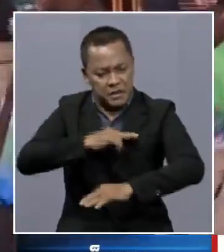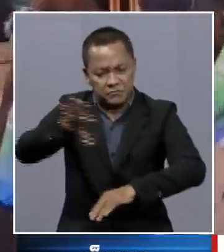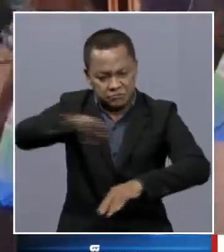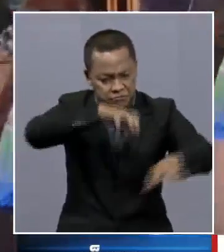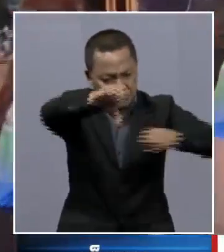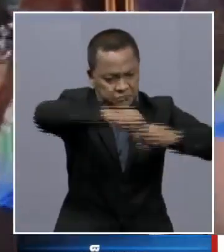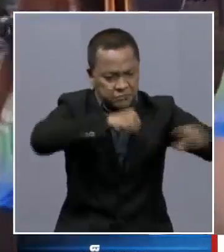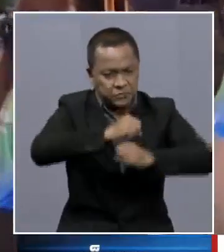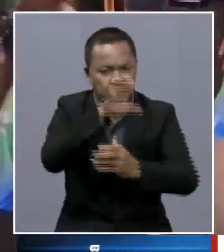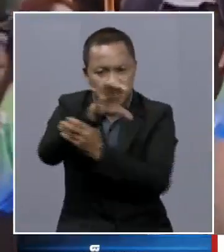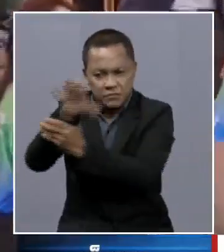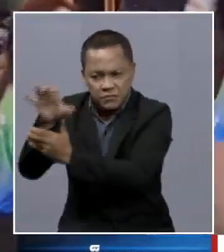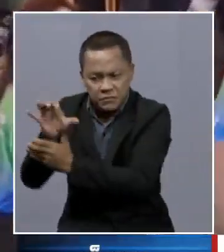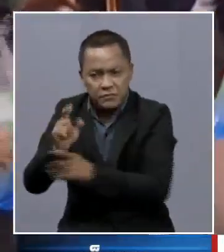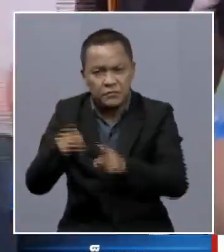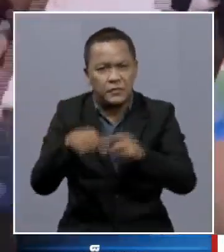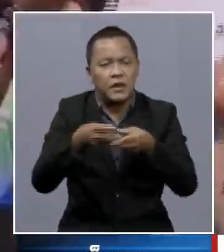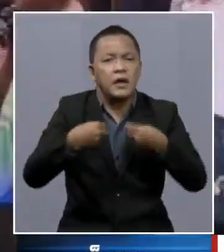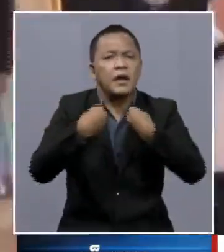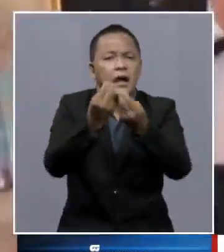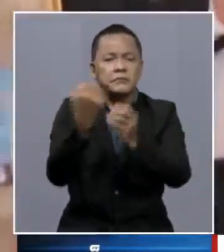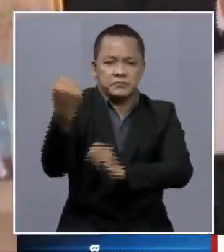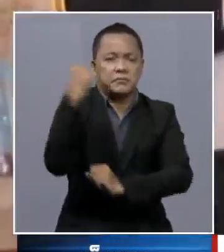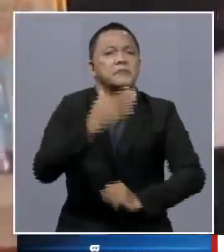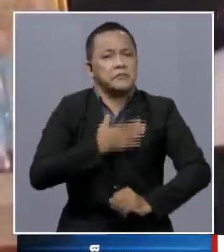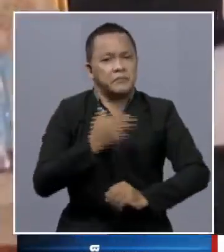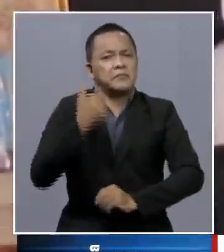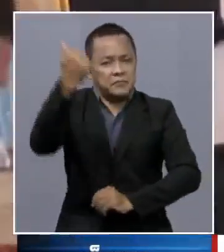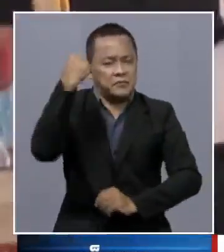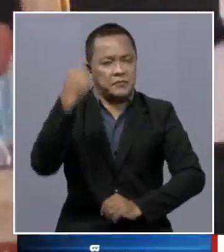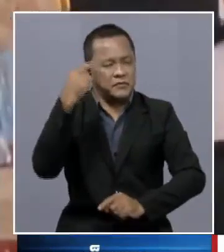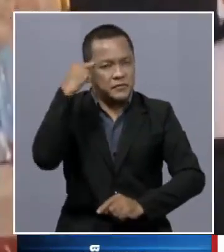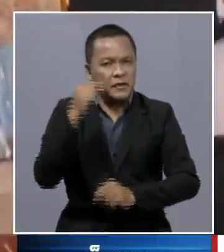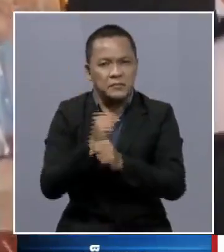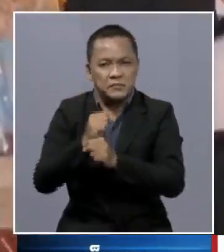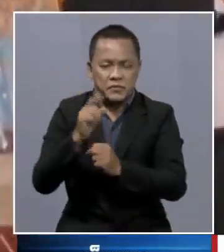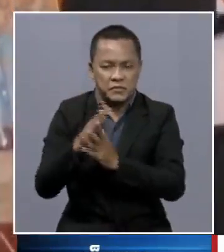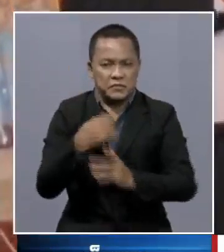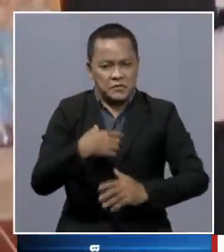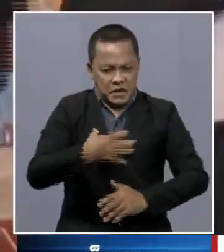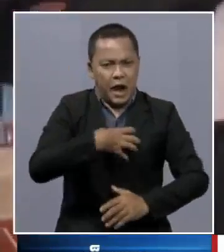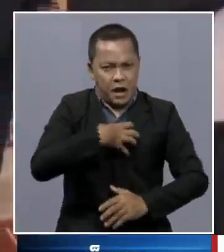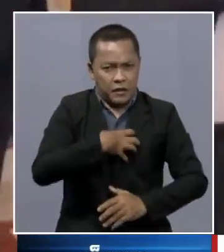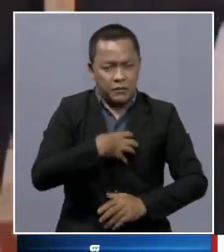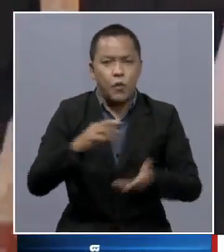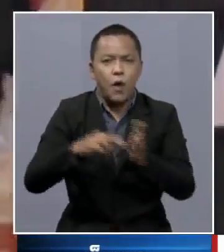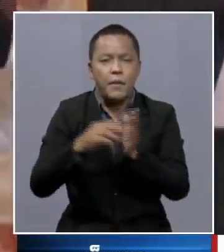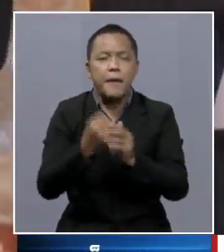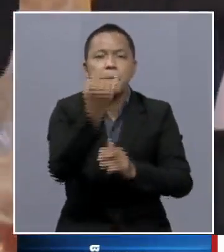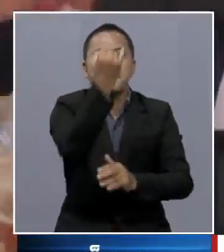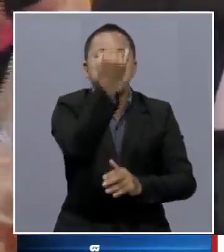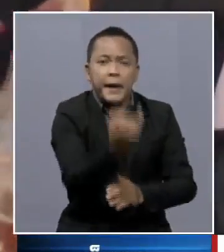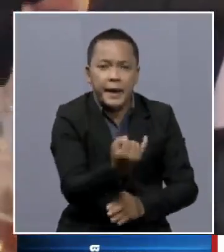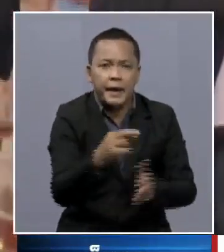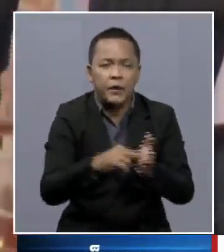เองเข้ามาควบคุมกลไกลเพื่อให้เอือต่ใช้ชนะของฝายตัวเองอย่างเอาเป็เอาตายแ่ไหนก็ตามเพราความภายแ้